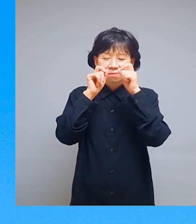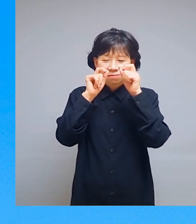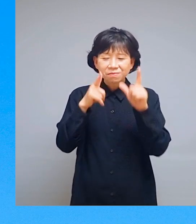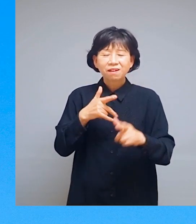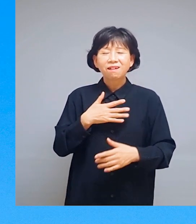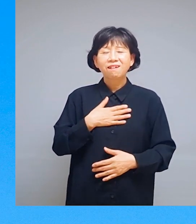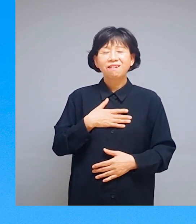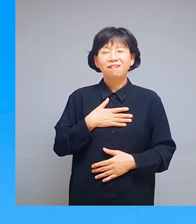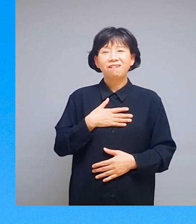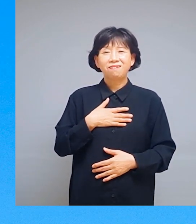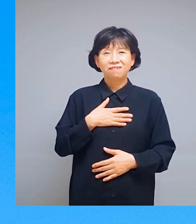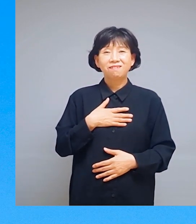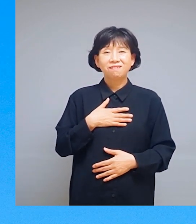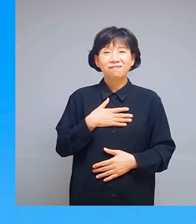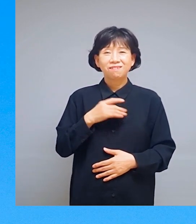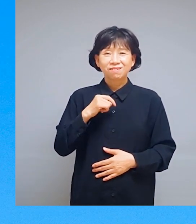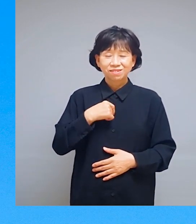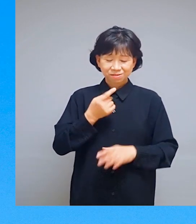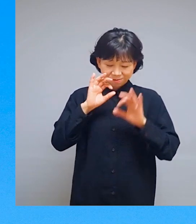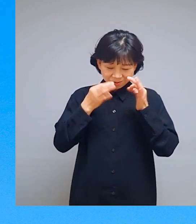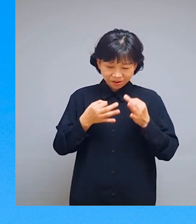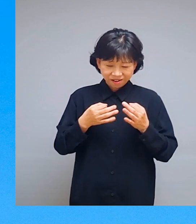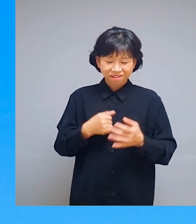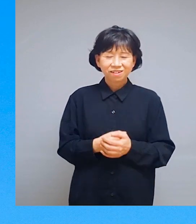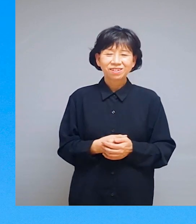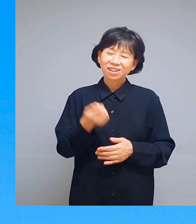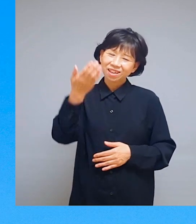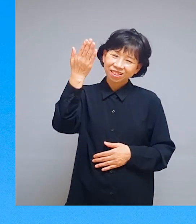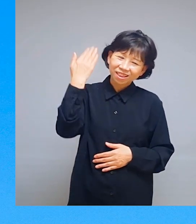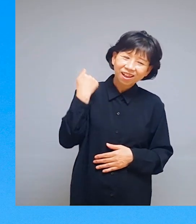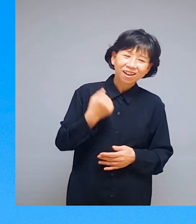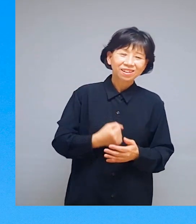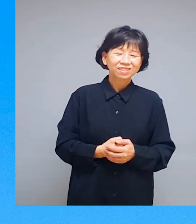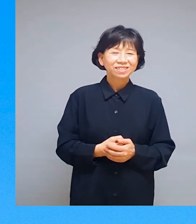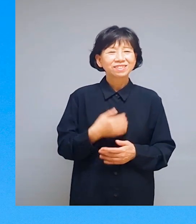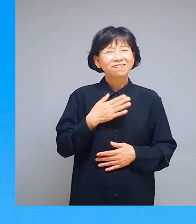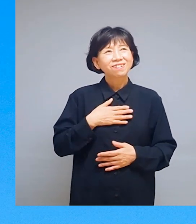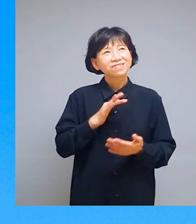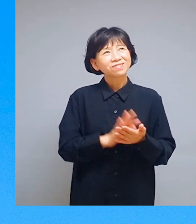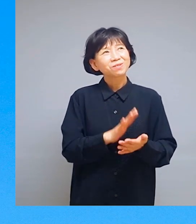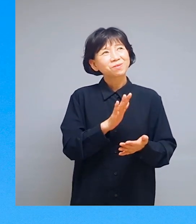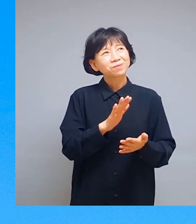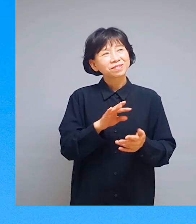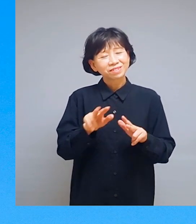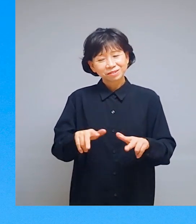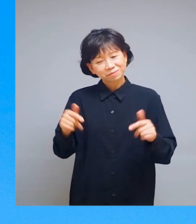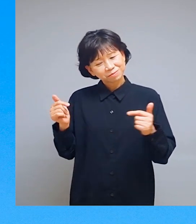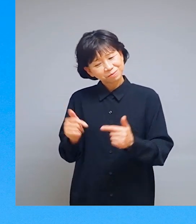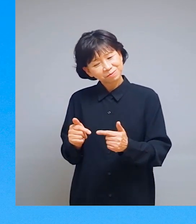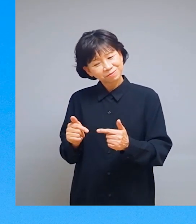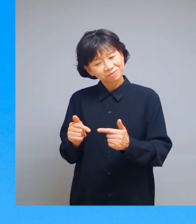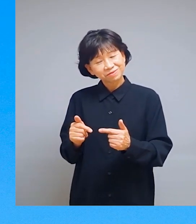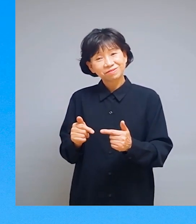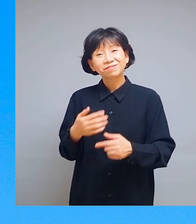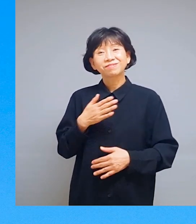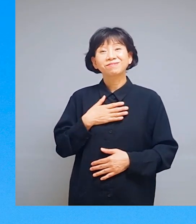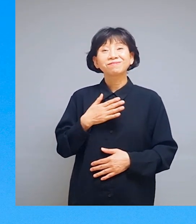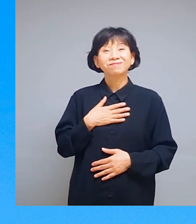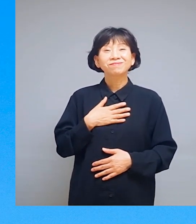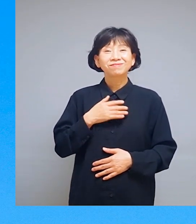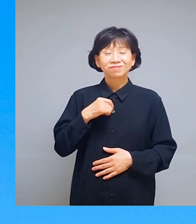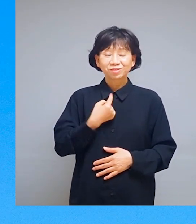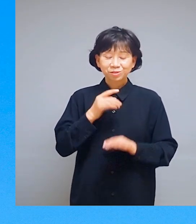부분이 있는 거예요. 예전에는 이랬는데 지금은 이러지 않네? 여러분 말고